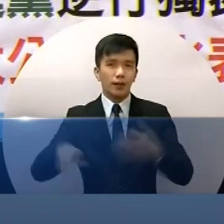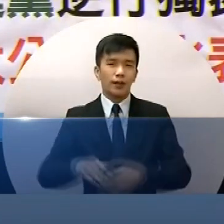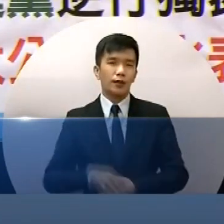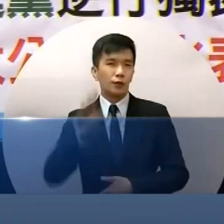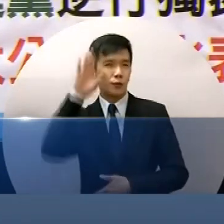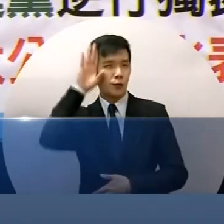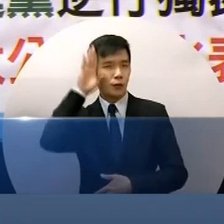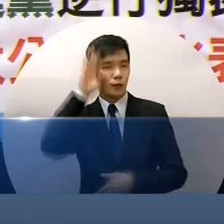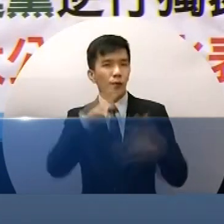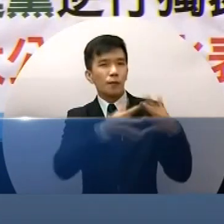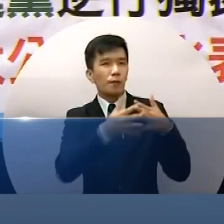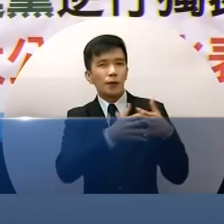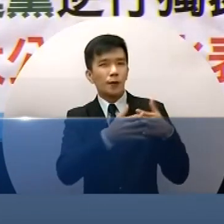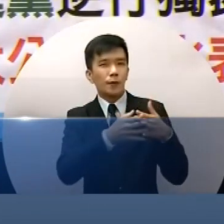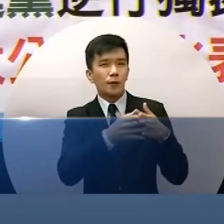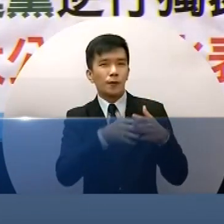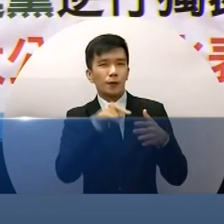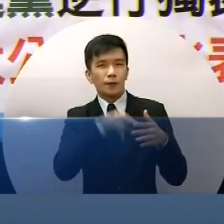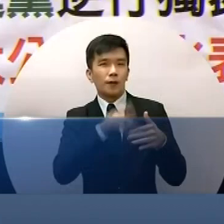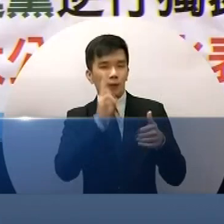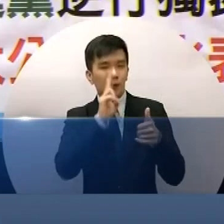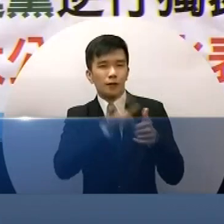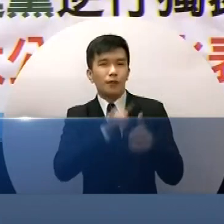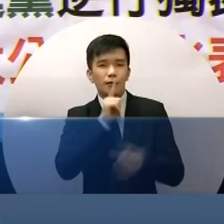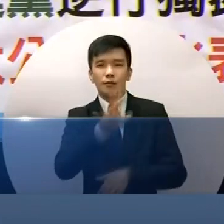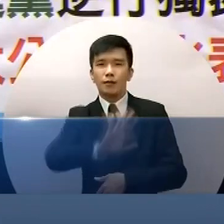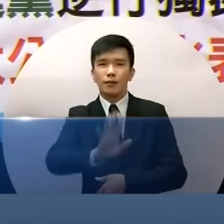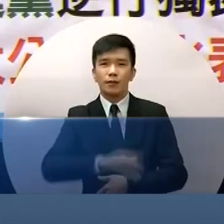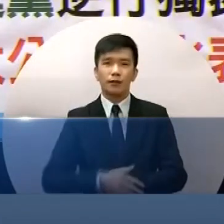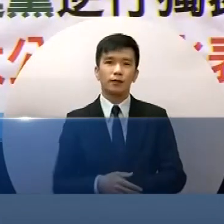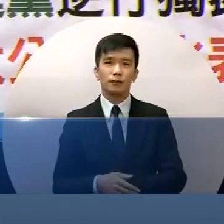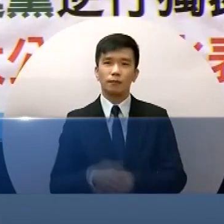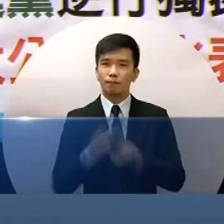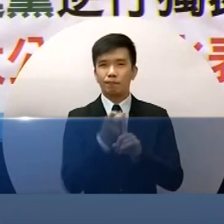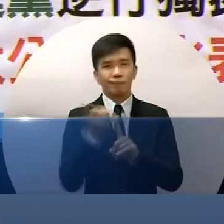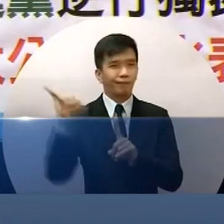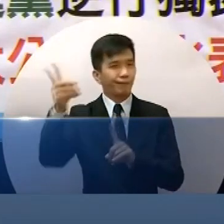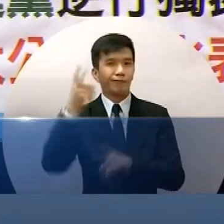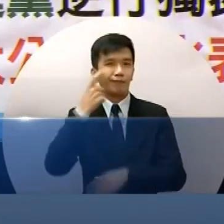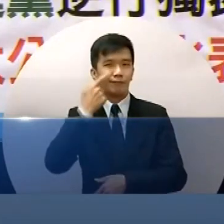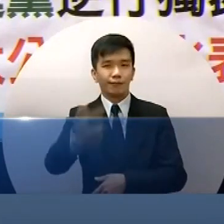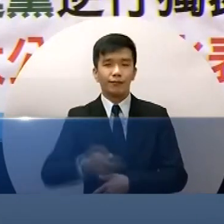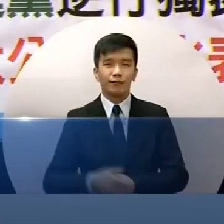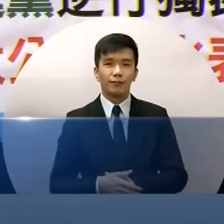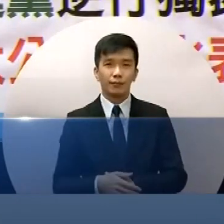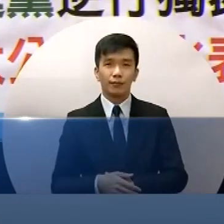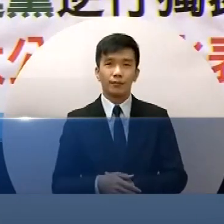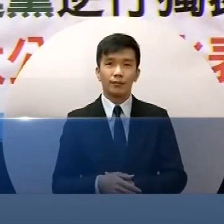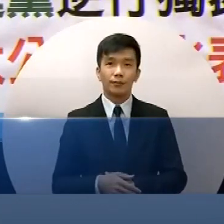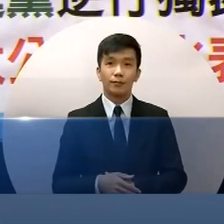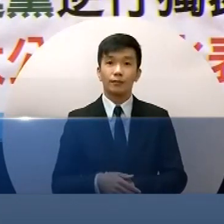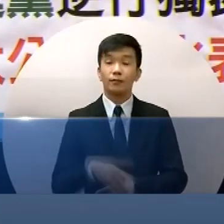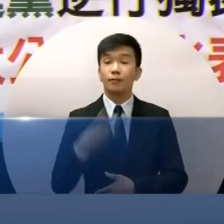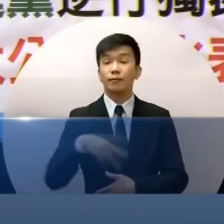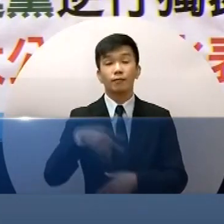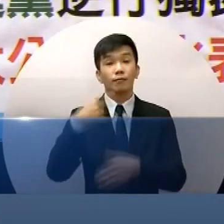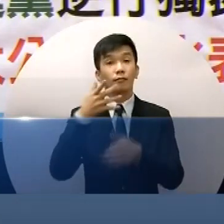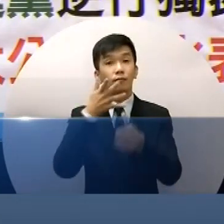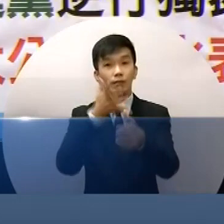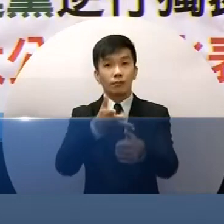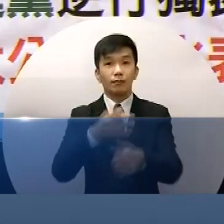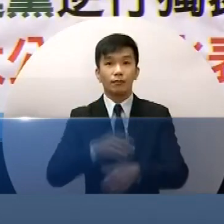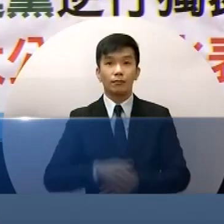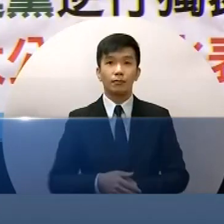啦。公这就伤远啊啦， 对不？ 来，院长，请教一下， 你们的国际部副主任， 请教一下， 出来讲